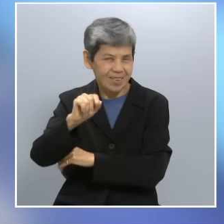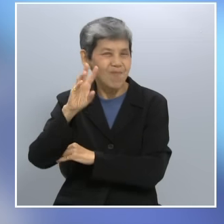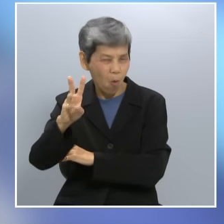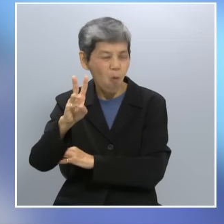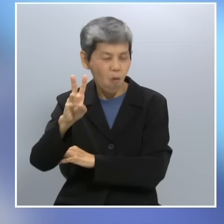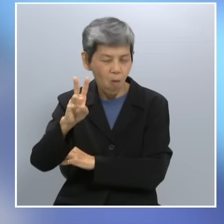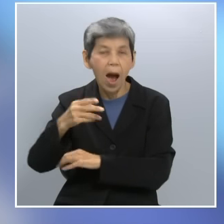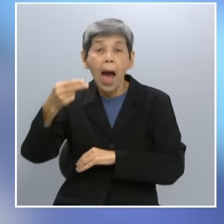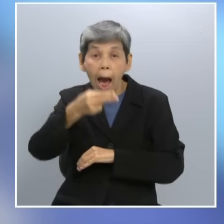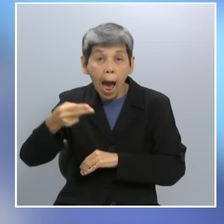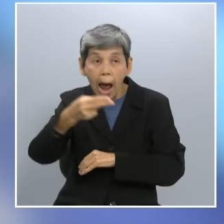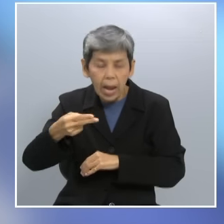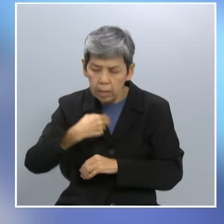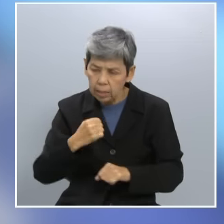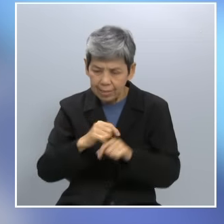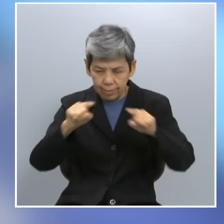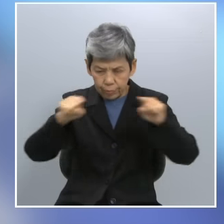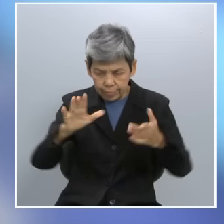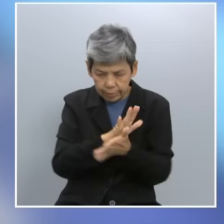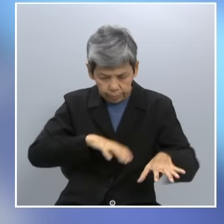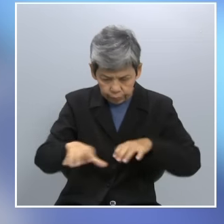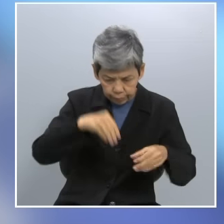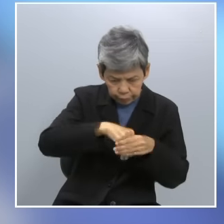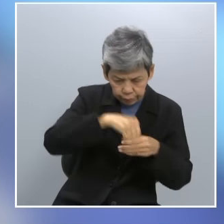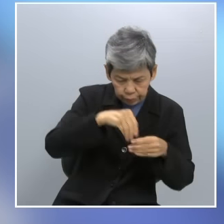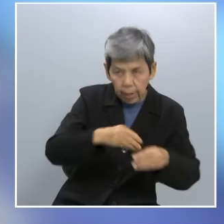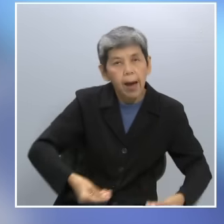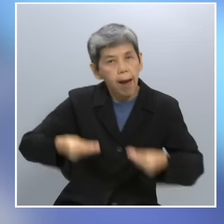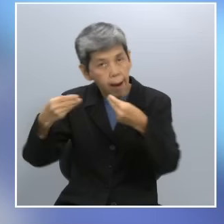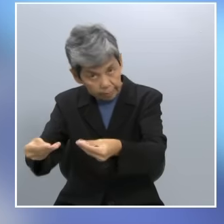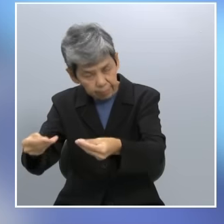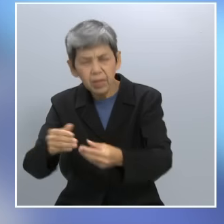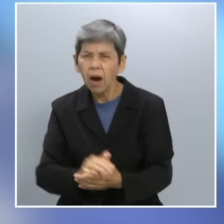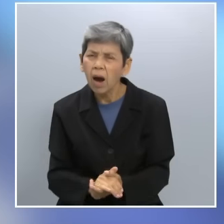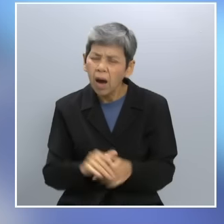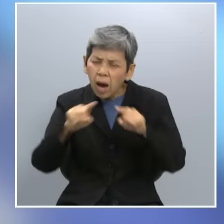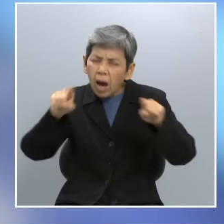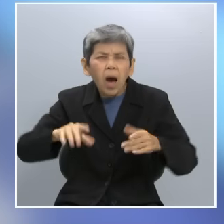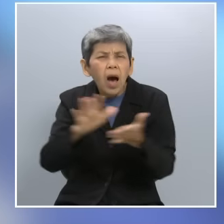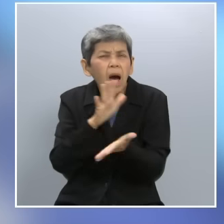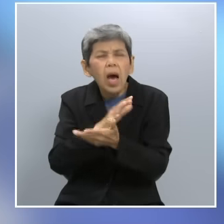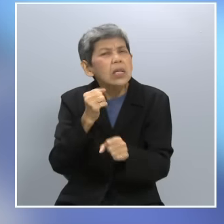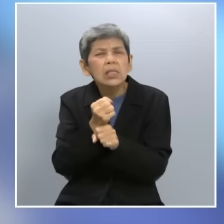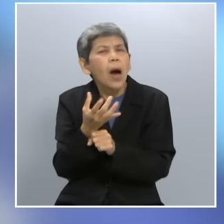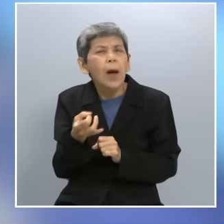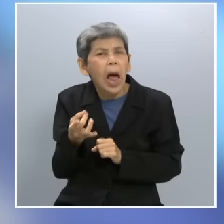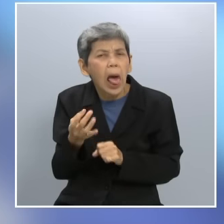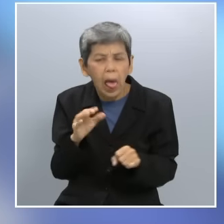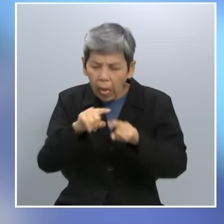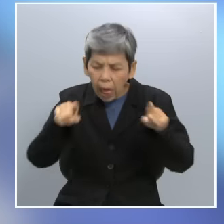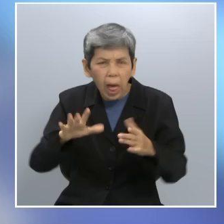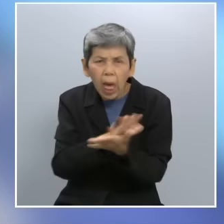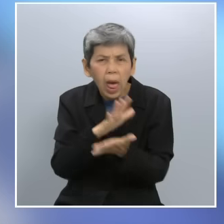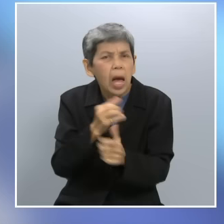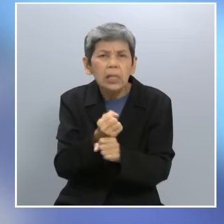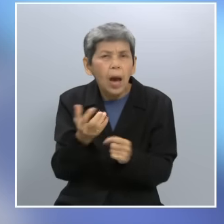คุณผู้ชมครับคือหลานน่ะก็จัดเอาเอกสารตางๆนมาส่งไปให้ทีนี้ถามว่าเอาเอกสารไปทำไมอ่าอ่า